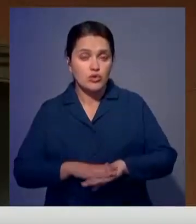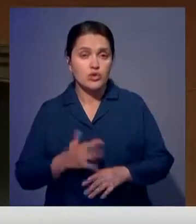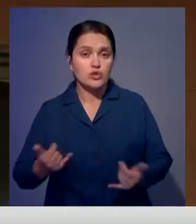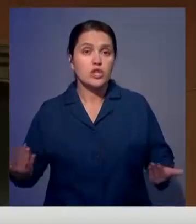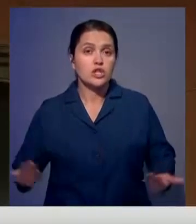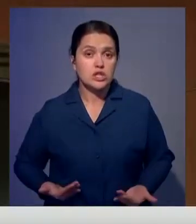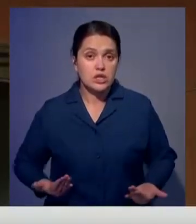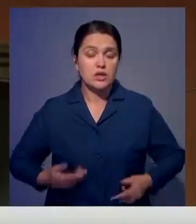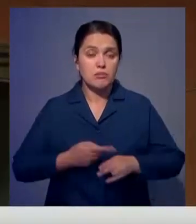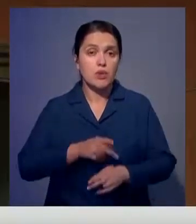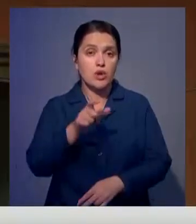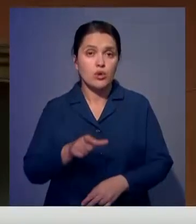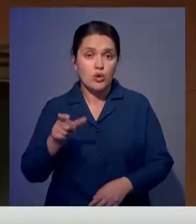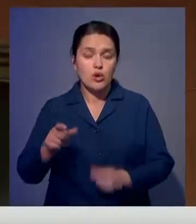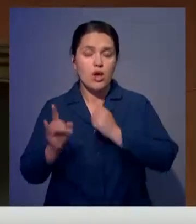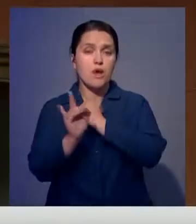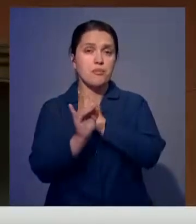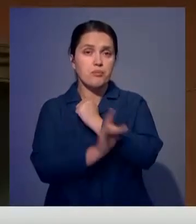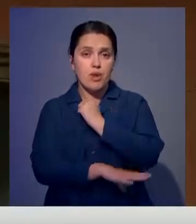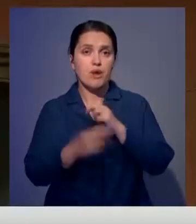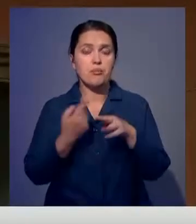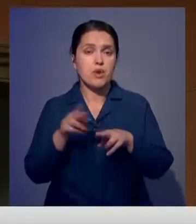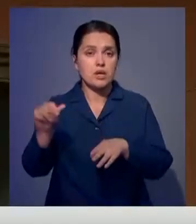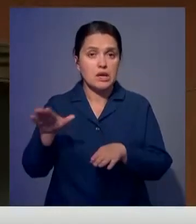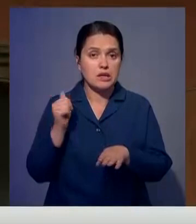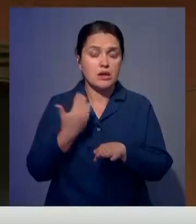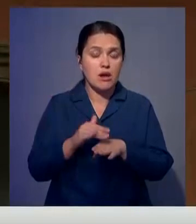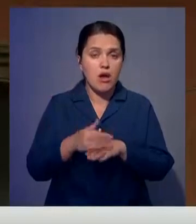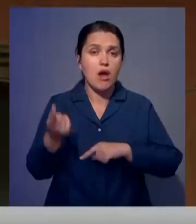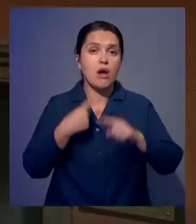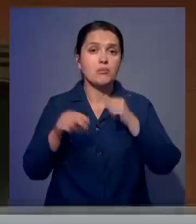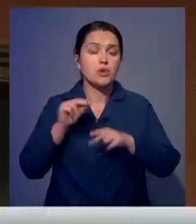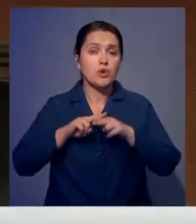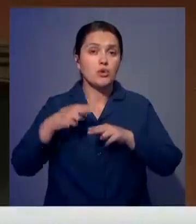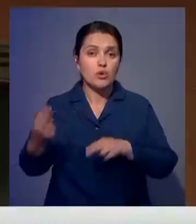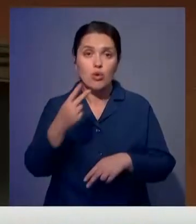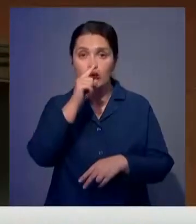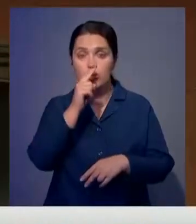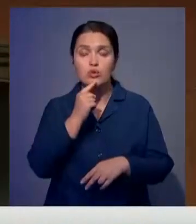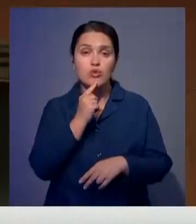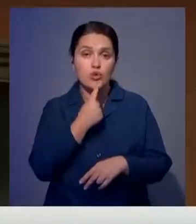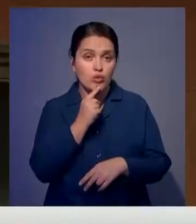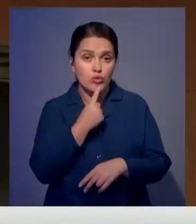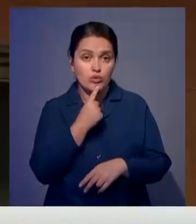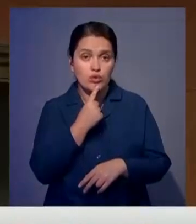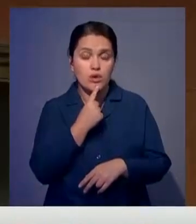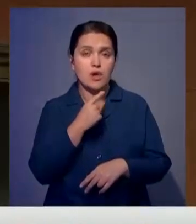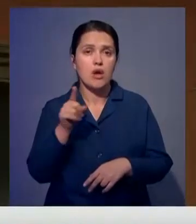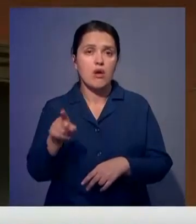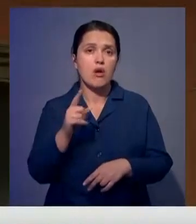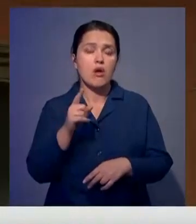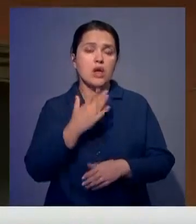ранит малоимущие слои населения, в которых дома инвалиды, малоимущие, старые